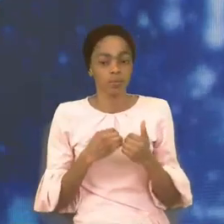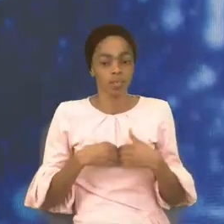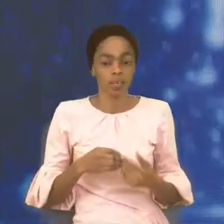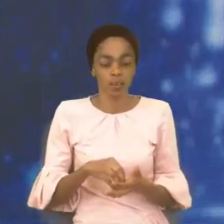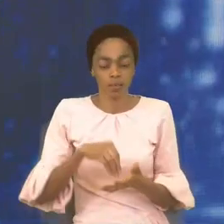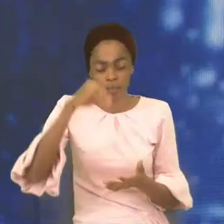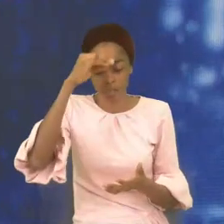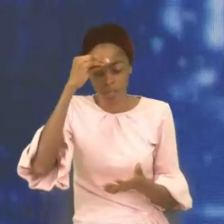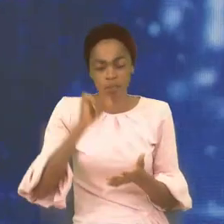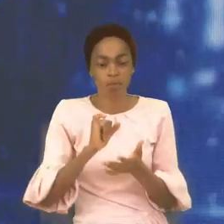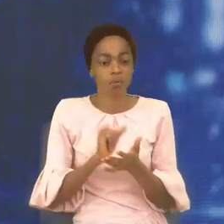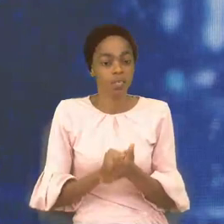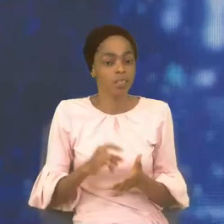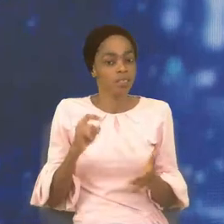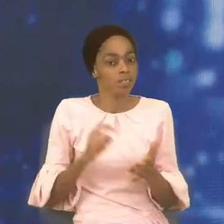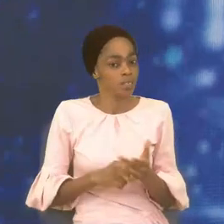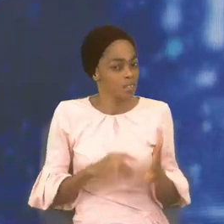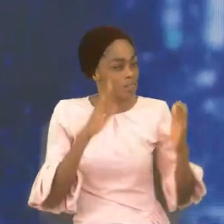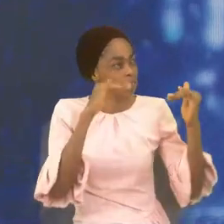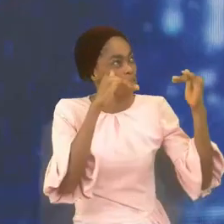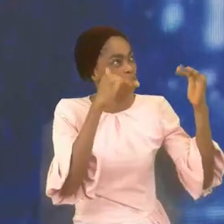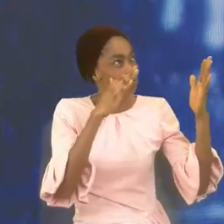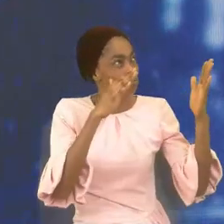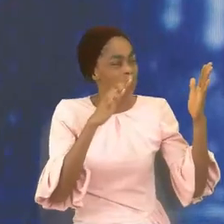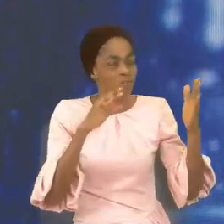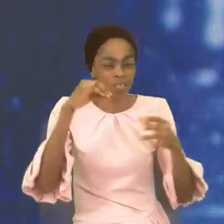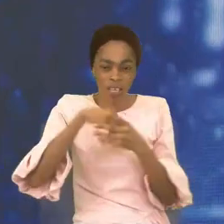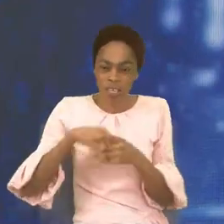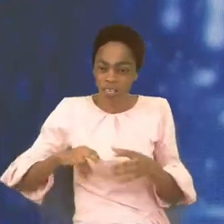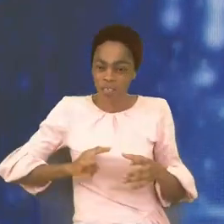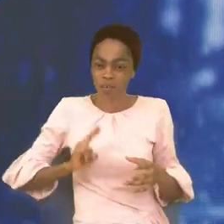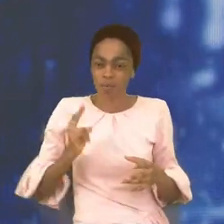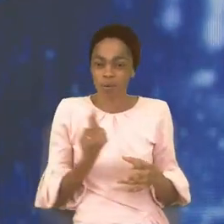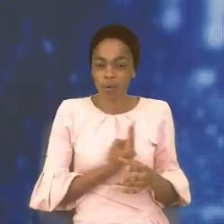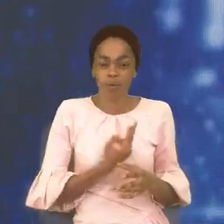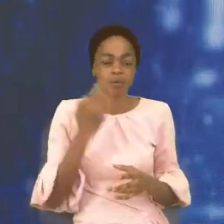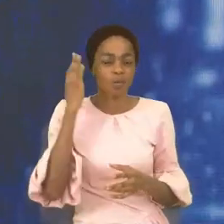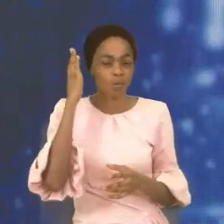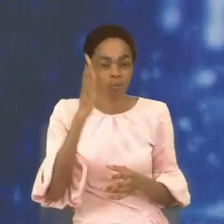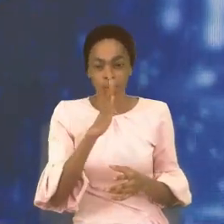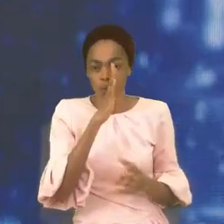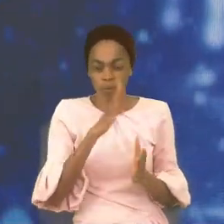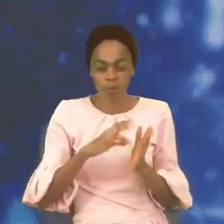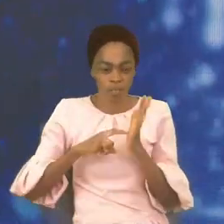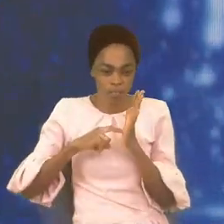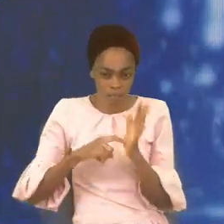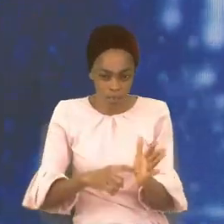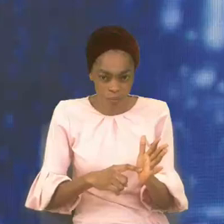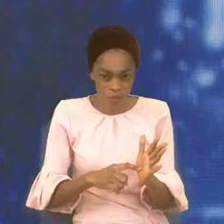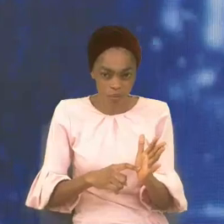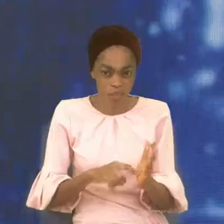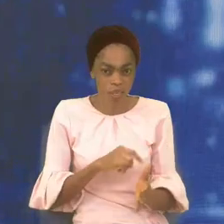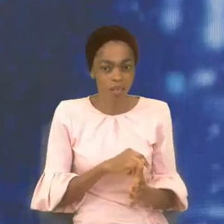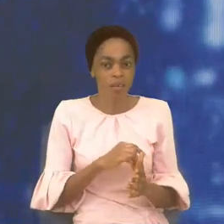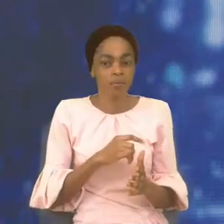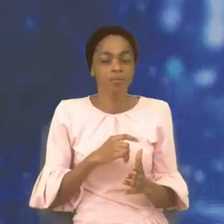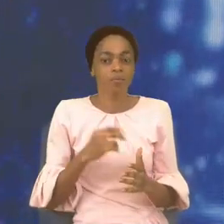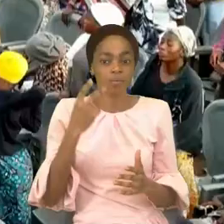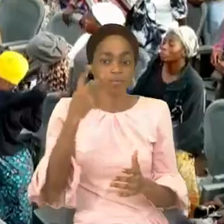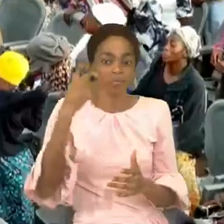Nous allons maintenant prier pour que cette espérance en nous soit démontrée. Et partout où